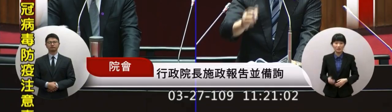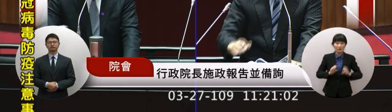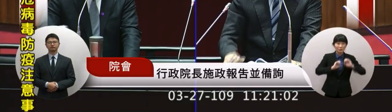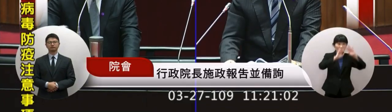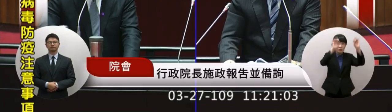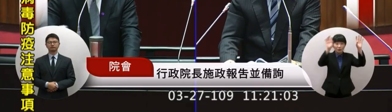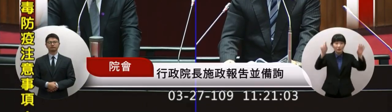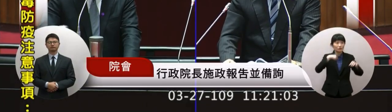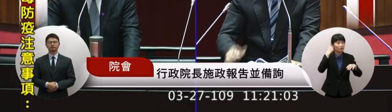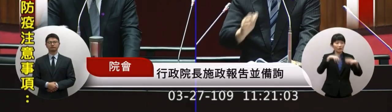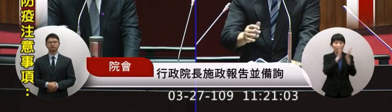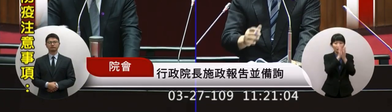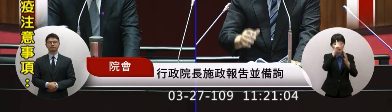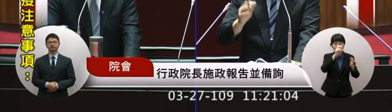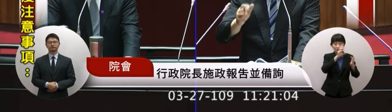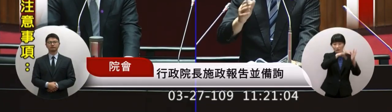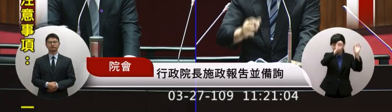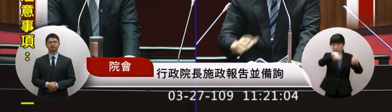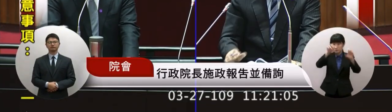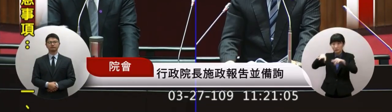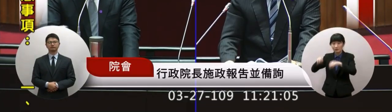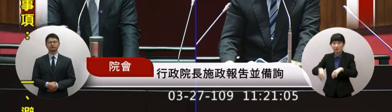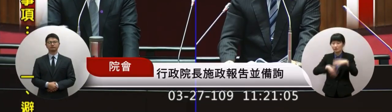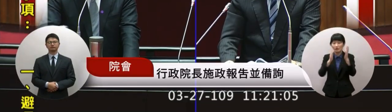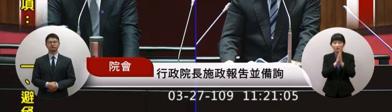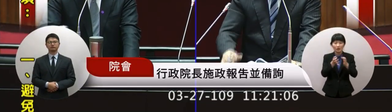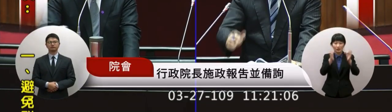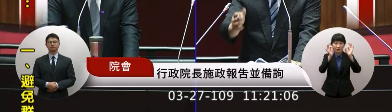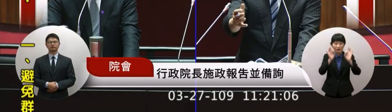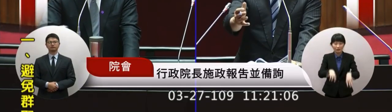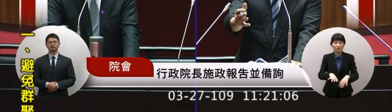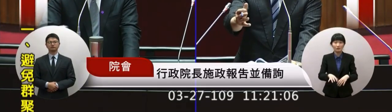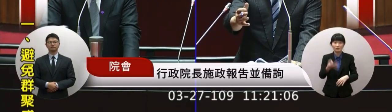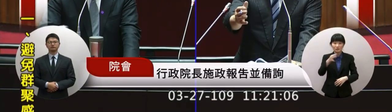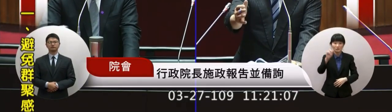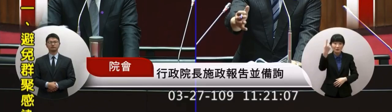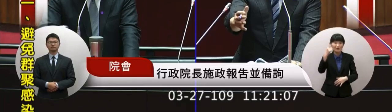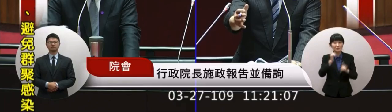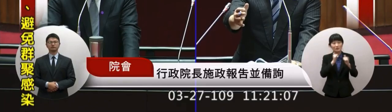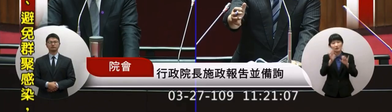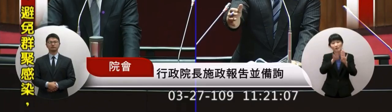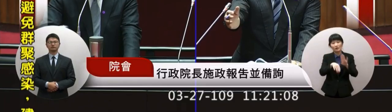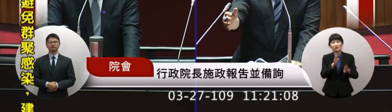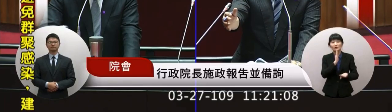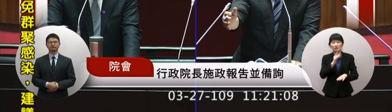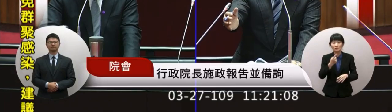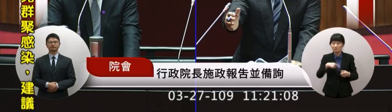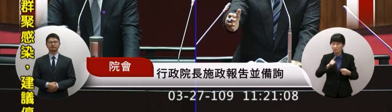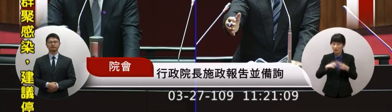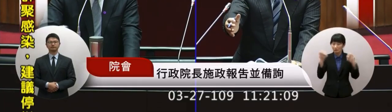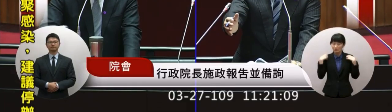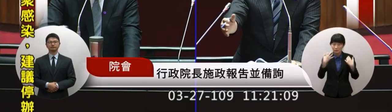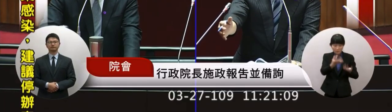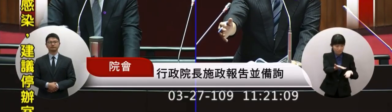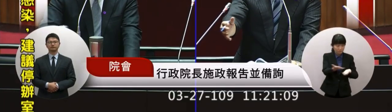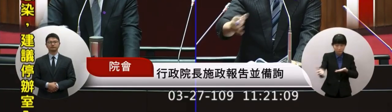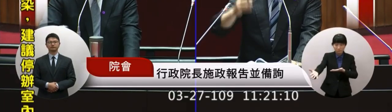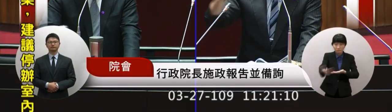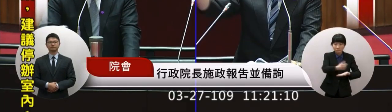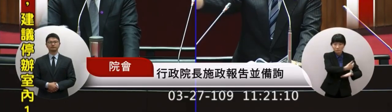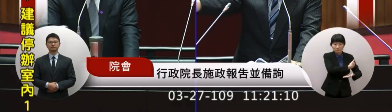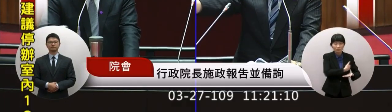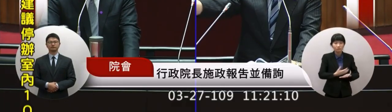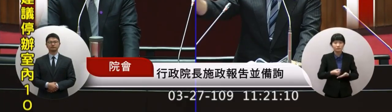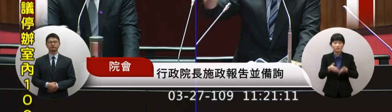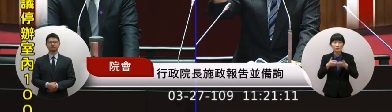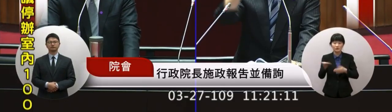这都是民脂民膏。我认为站在审计的立场，就是要把钱追回来。当初通过主任委员、副主任